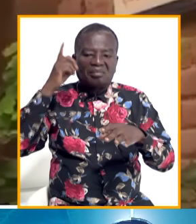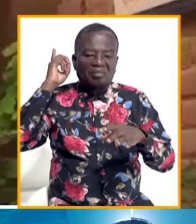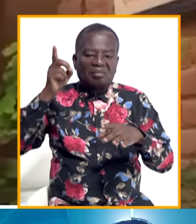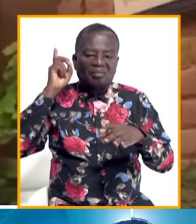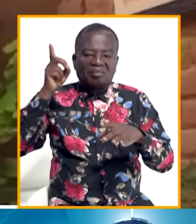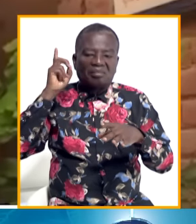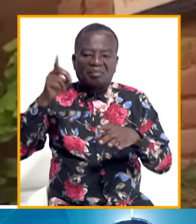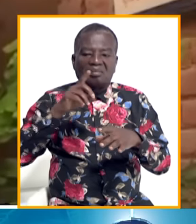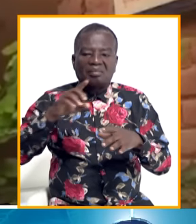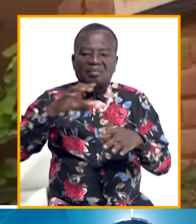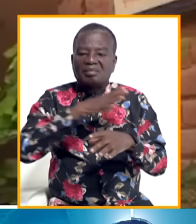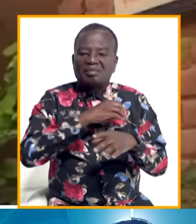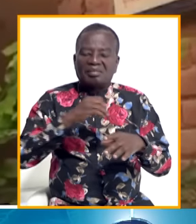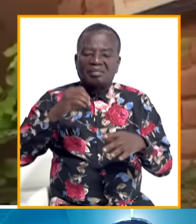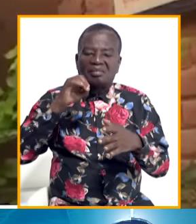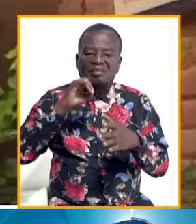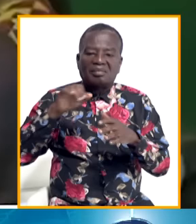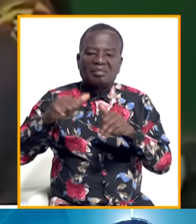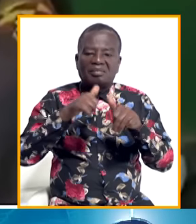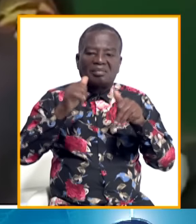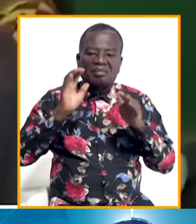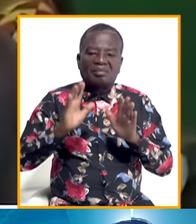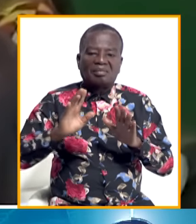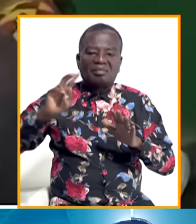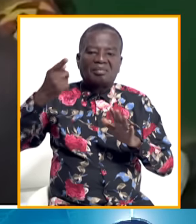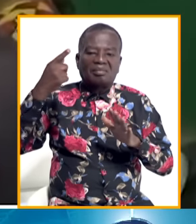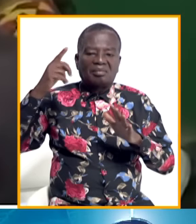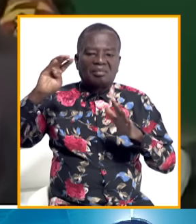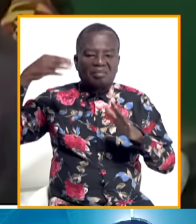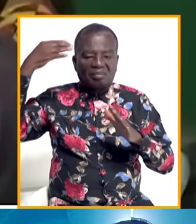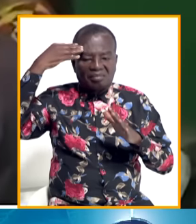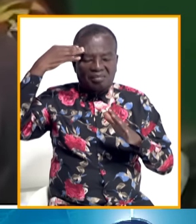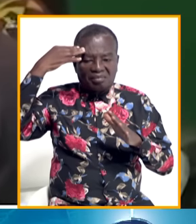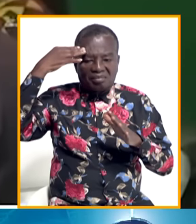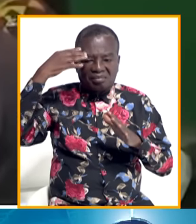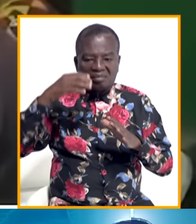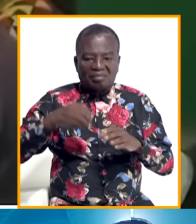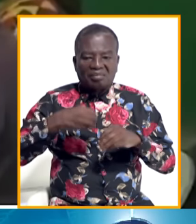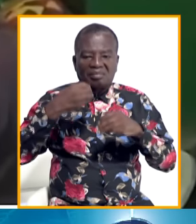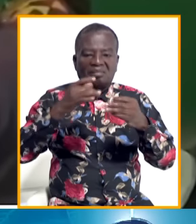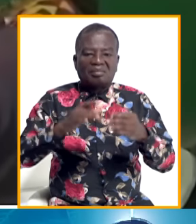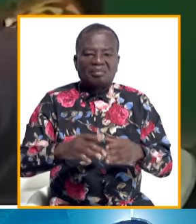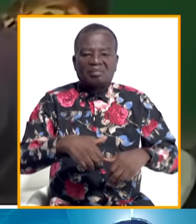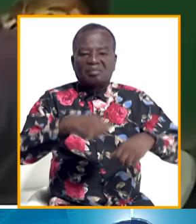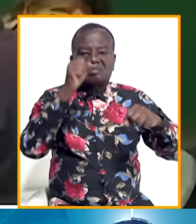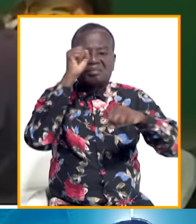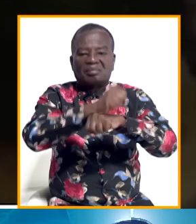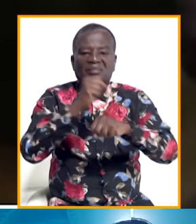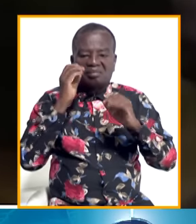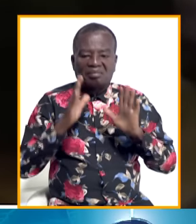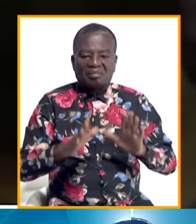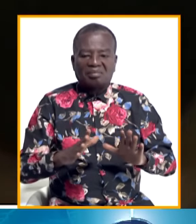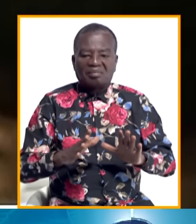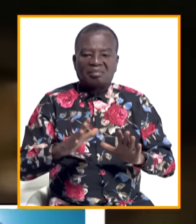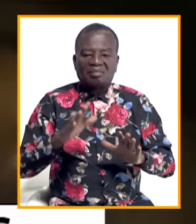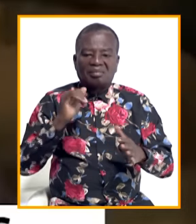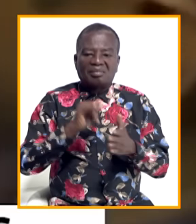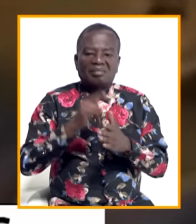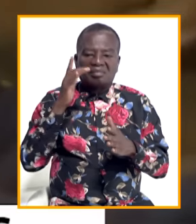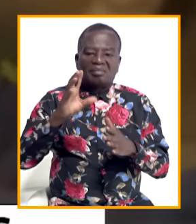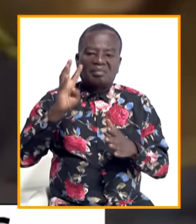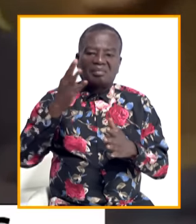le prochain gouvernement. L'actuel Premier ministre Narendra Modi, par favori, la proclamation des résultats est prévue le